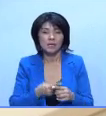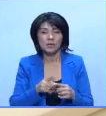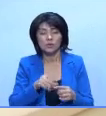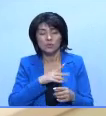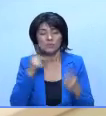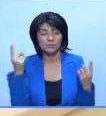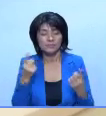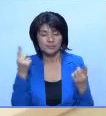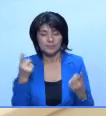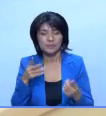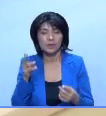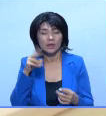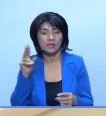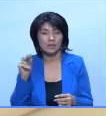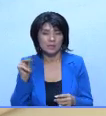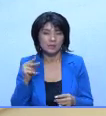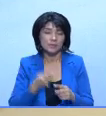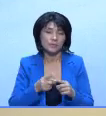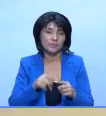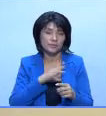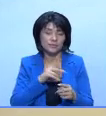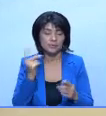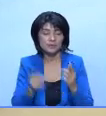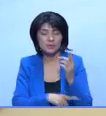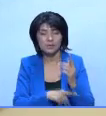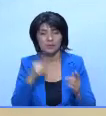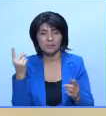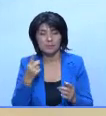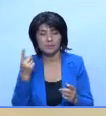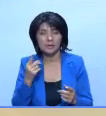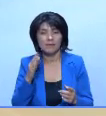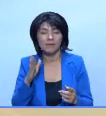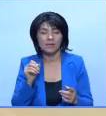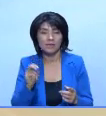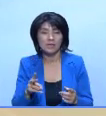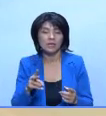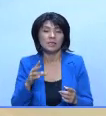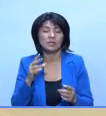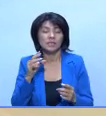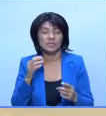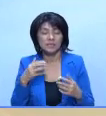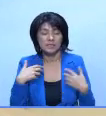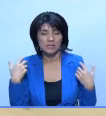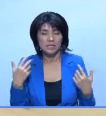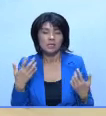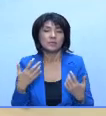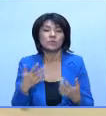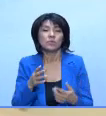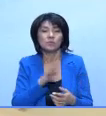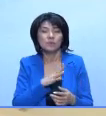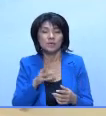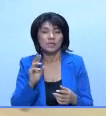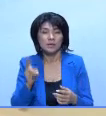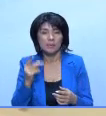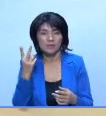или же по заказу к примеру одна из последних таких монет монета из серии культовые животные тотемы кочевников и и изготовили